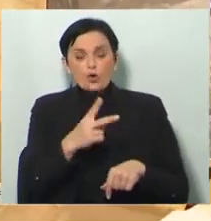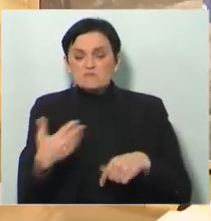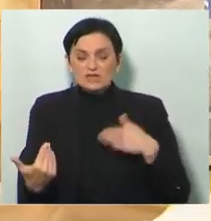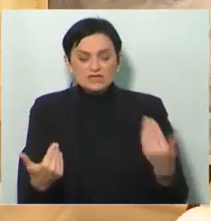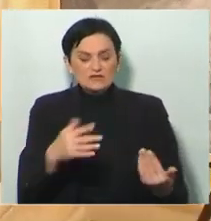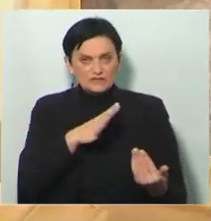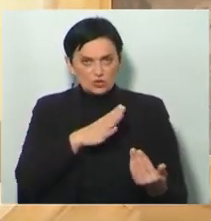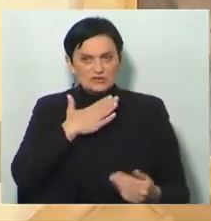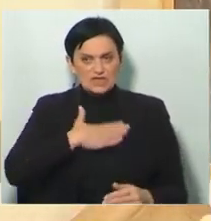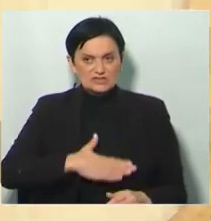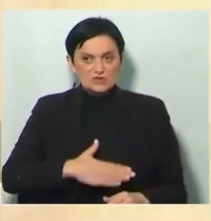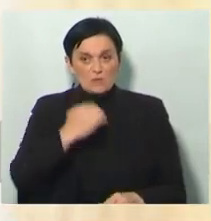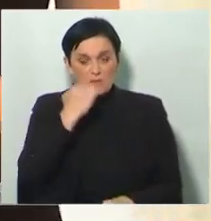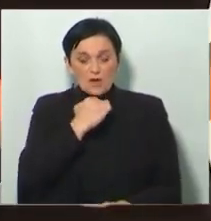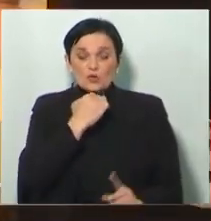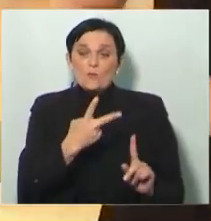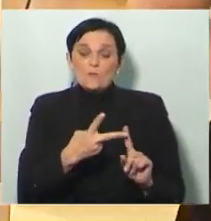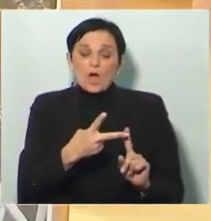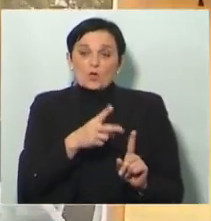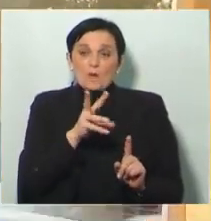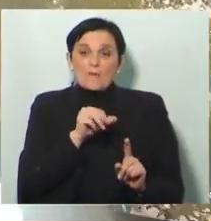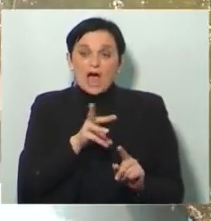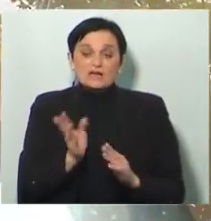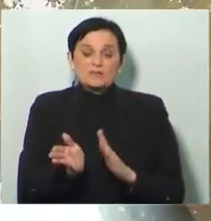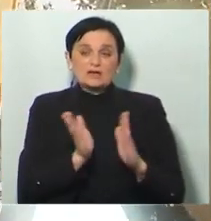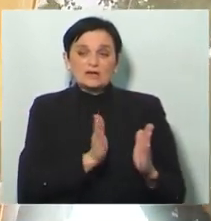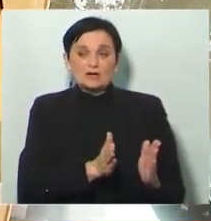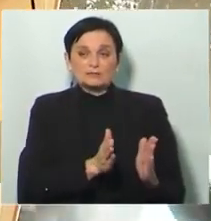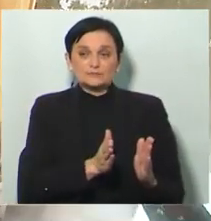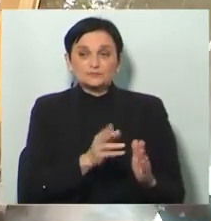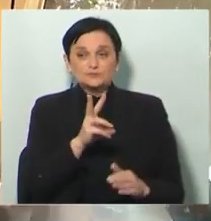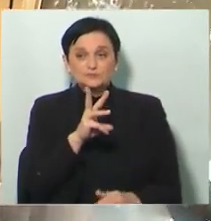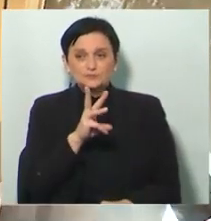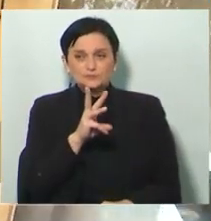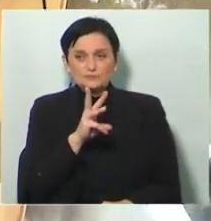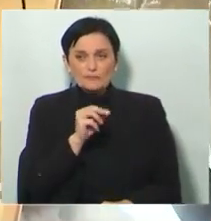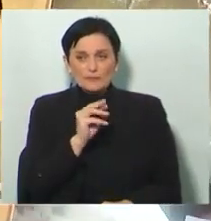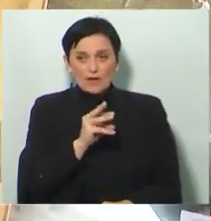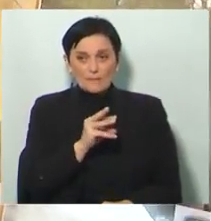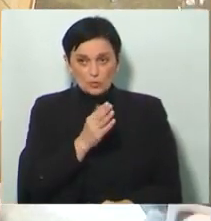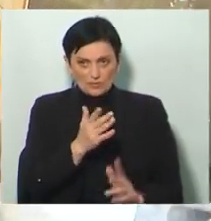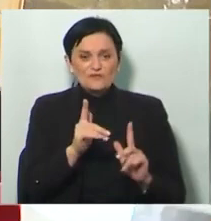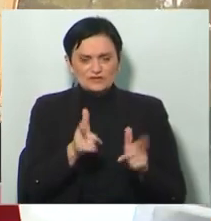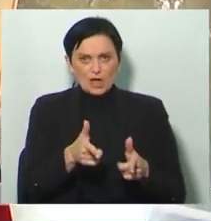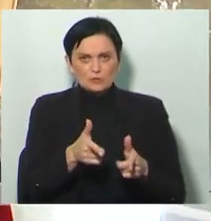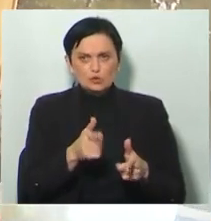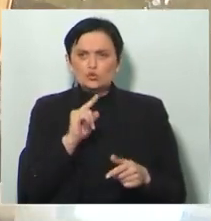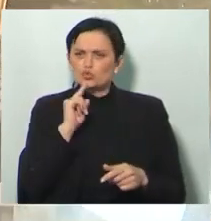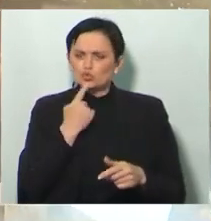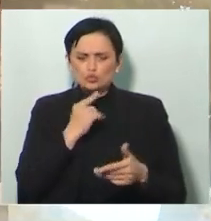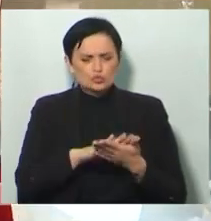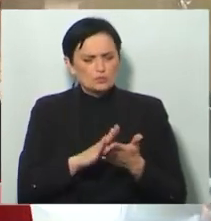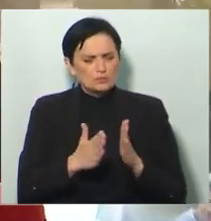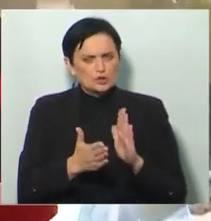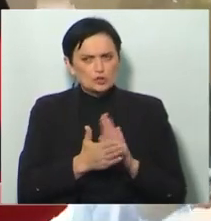ძალიან სასიამოვნოც. მადლობა მარიამ, მეორე მარიამთან გადავინაცვლოთ. მარიამ, თანხმდებით იმაზე, რომ საკმაოდ რთულ